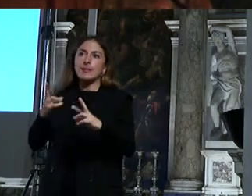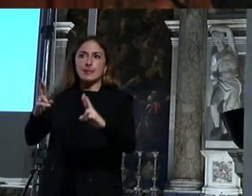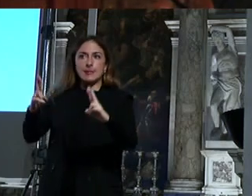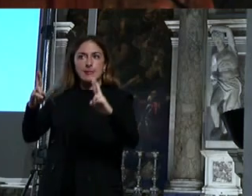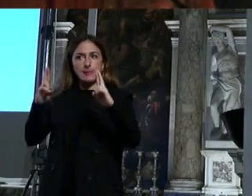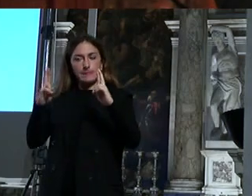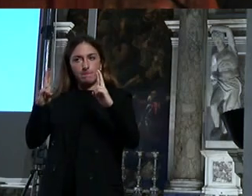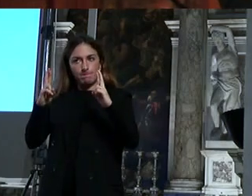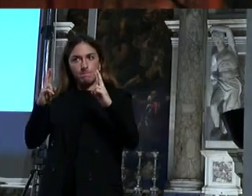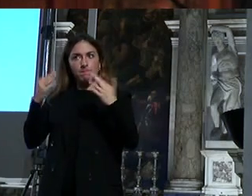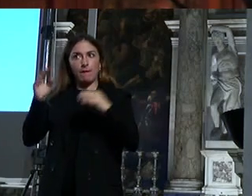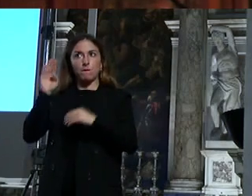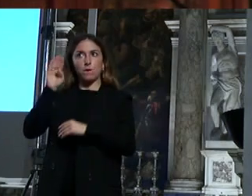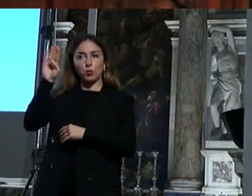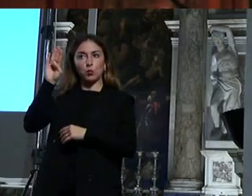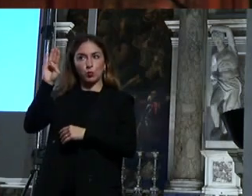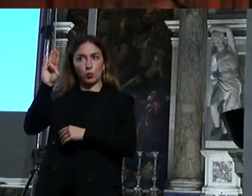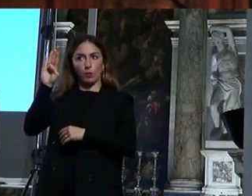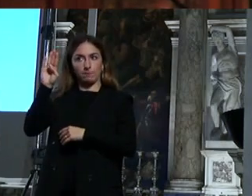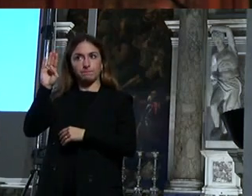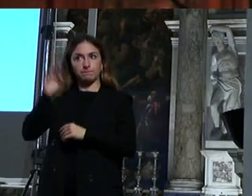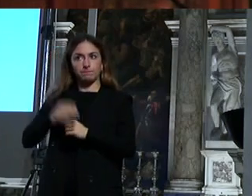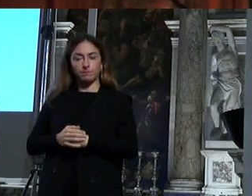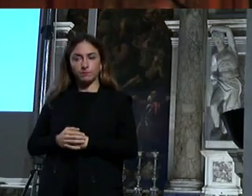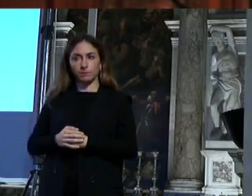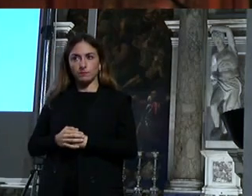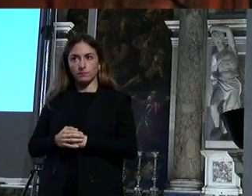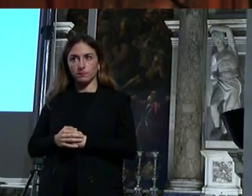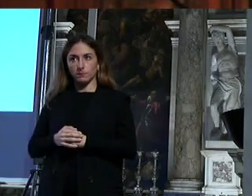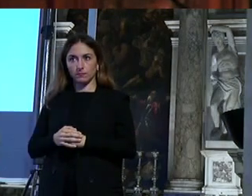speranza per il futuro.